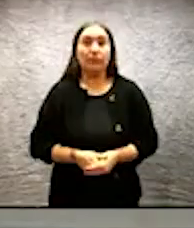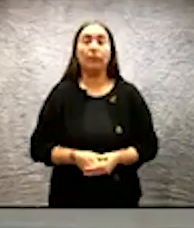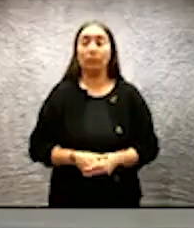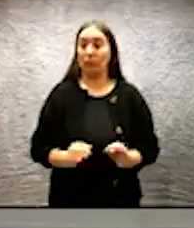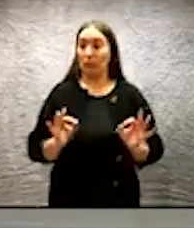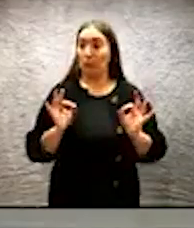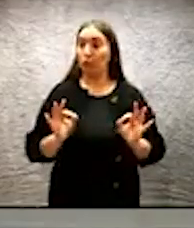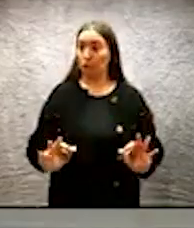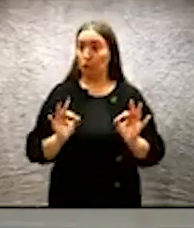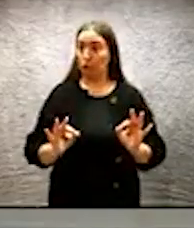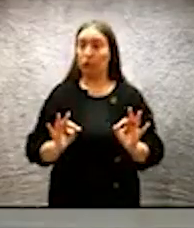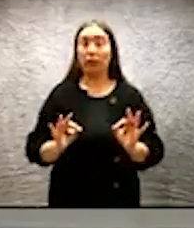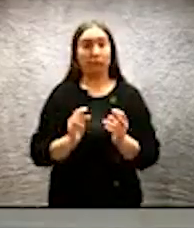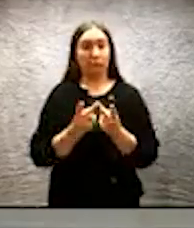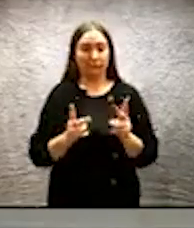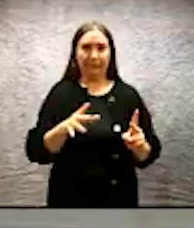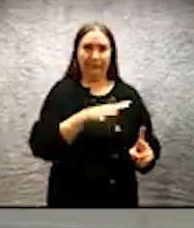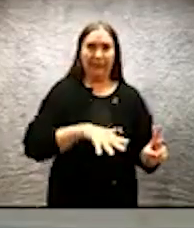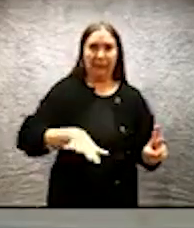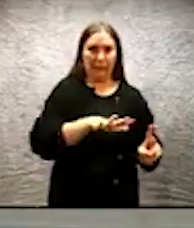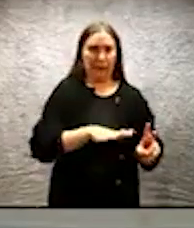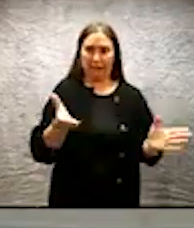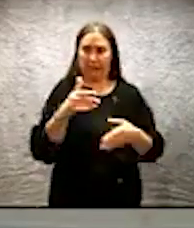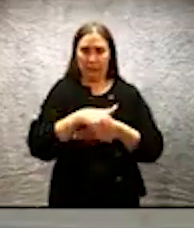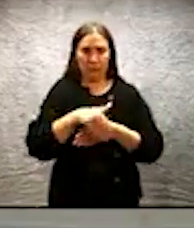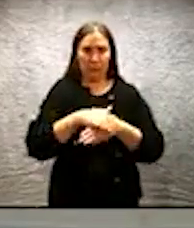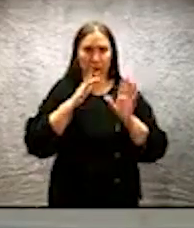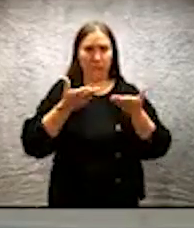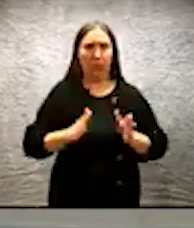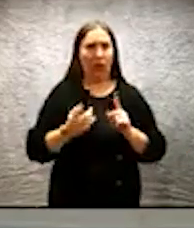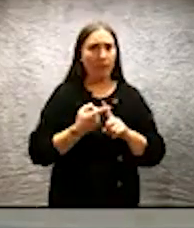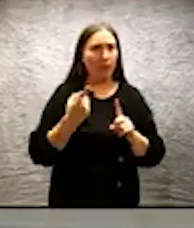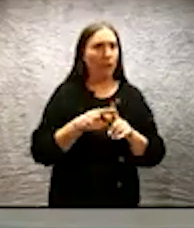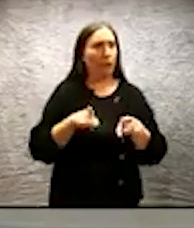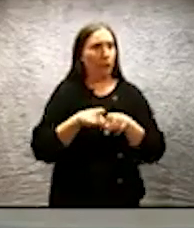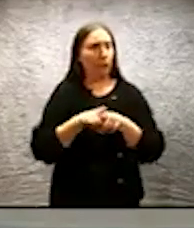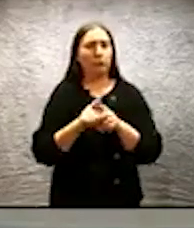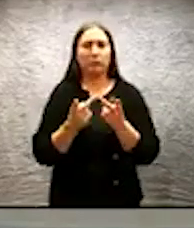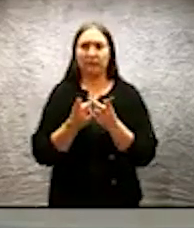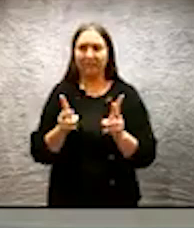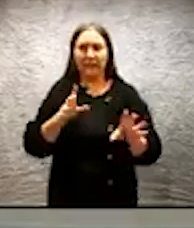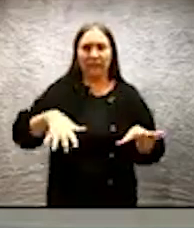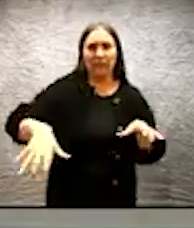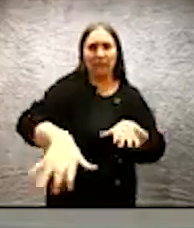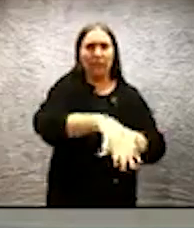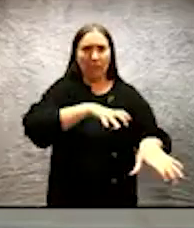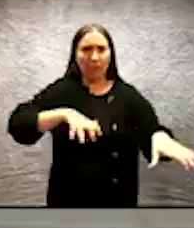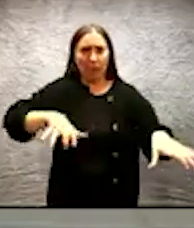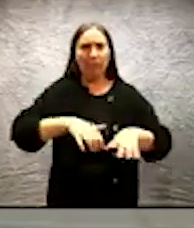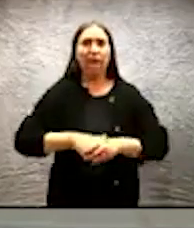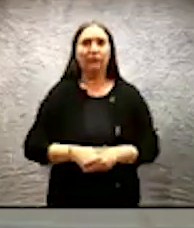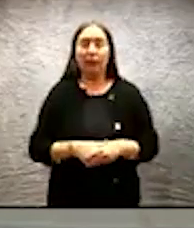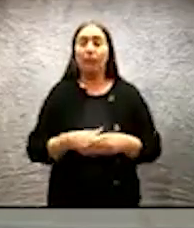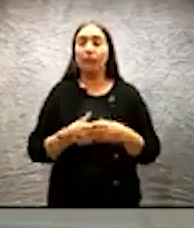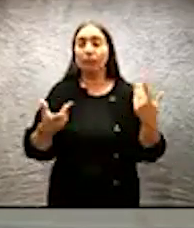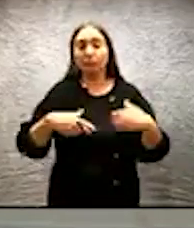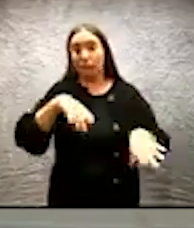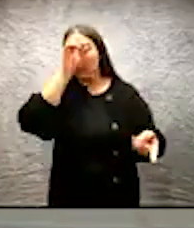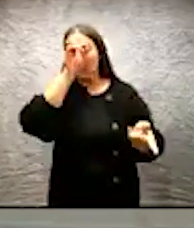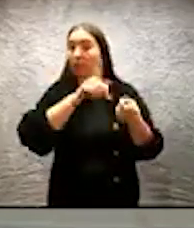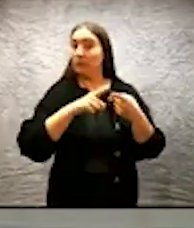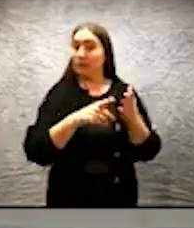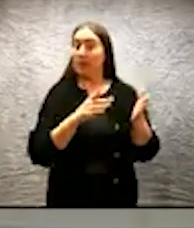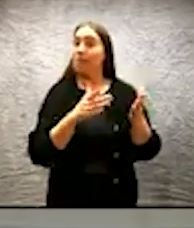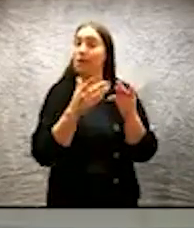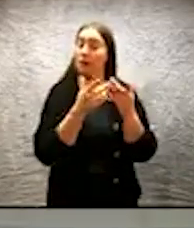importantes pour notre commune et notre intercommunalité. Les thématiques abordées ce soir couvrent des enjeux variés, mais toujours guidés par une même